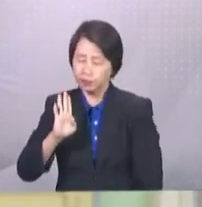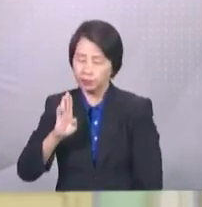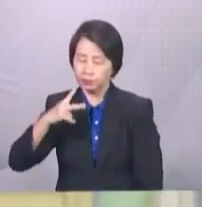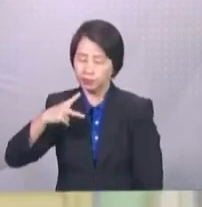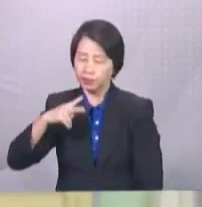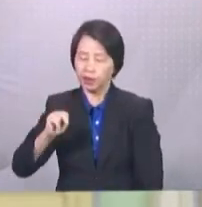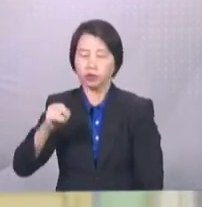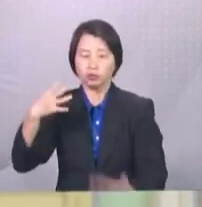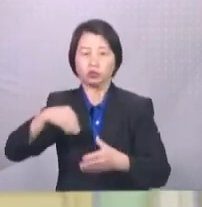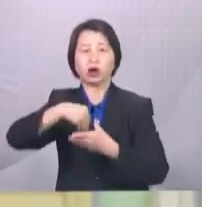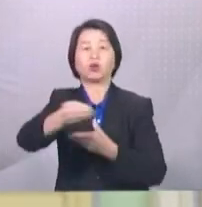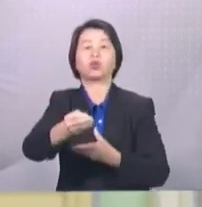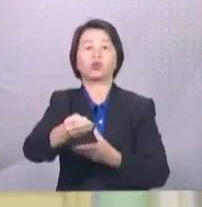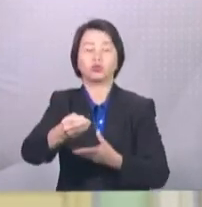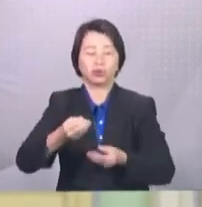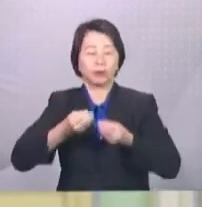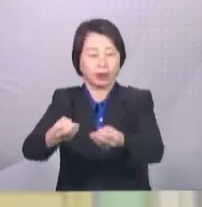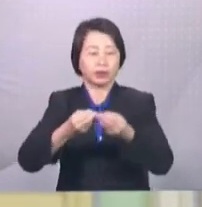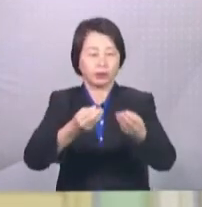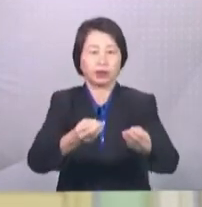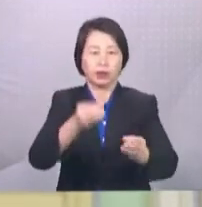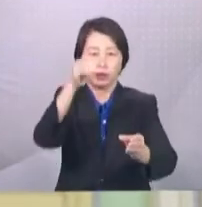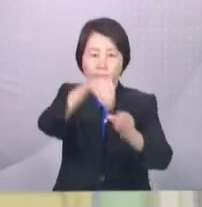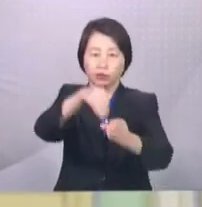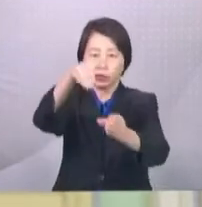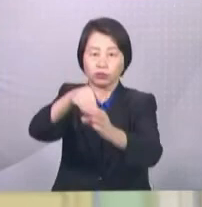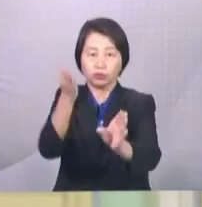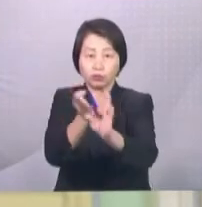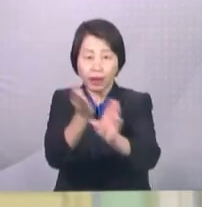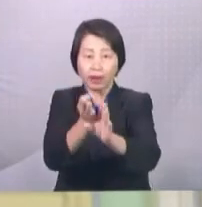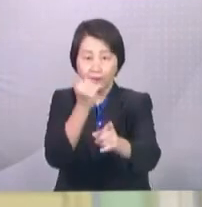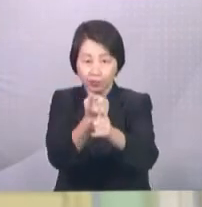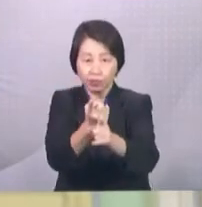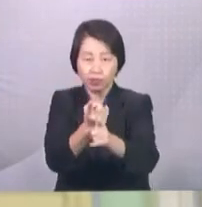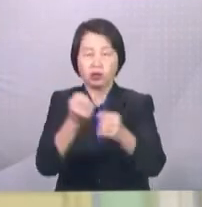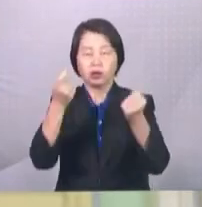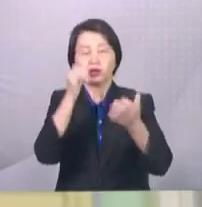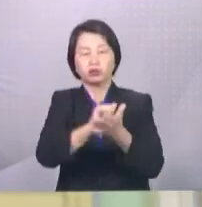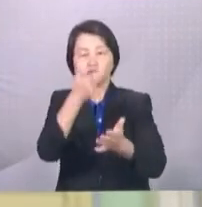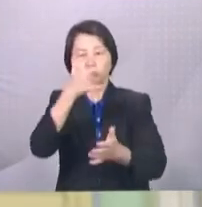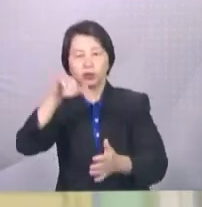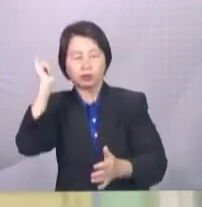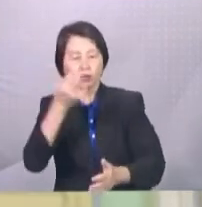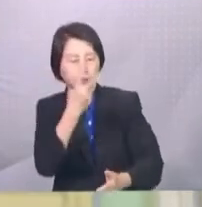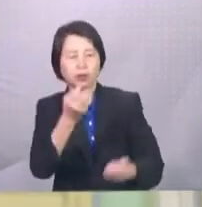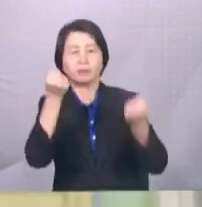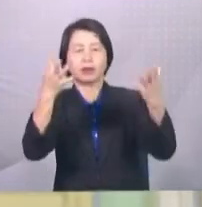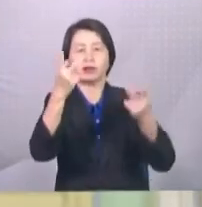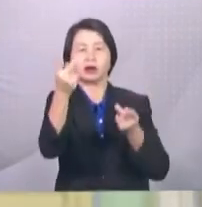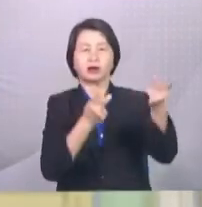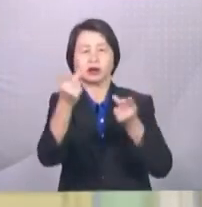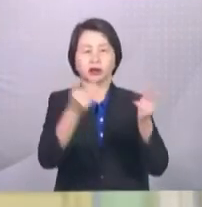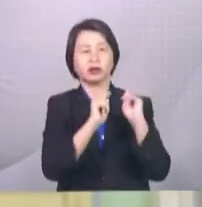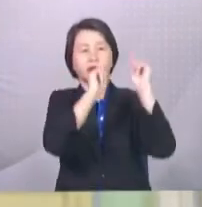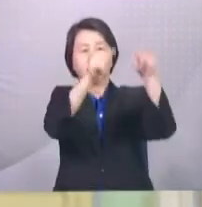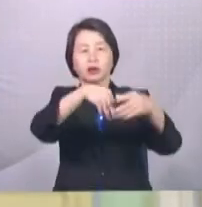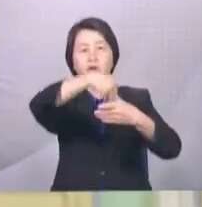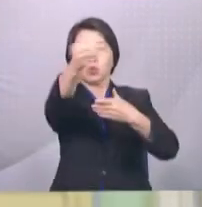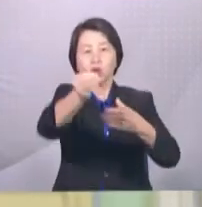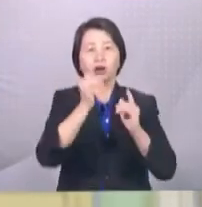dikeluarkan jadi sebagai itulah kita lihat lama yang berpose busuk pergi ke bank simpanan nasional dan sebagainya untuk